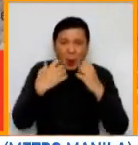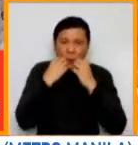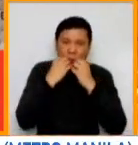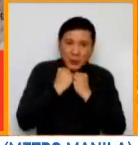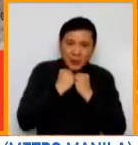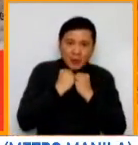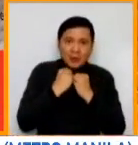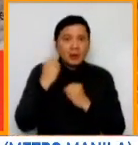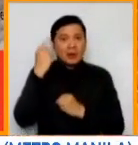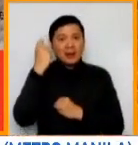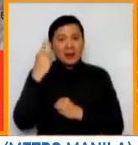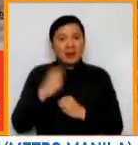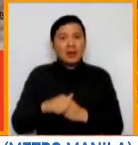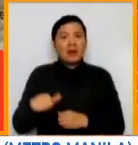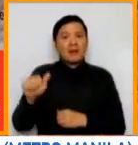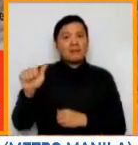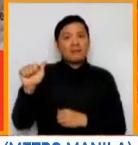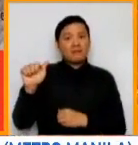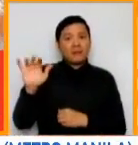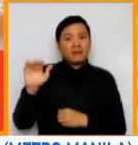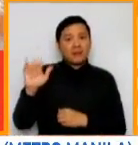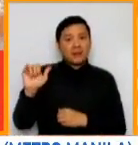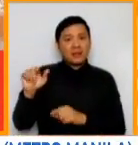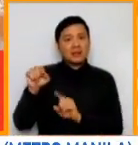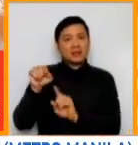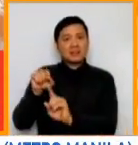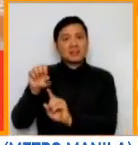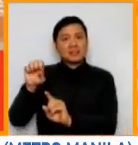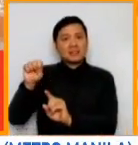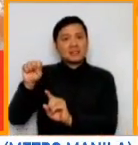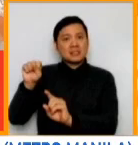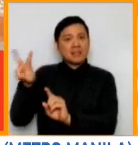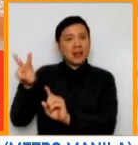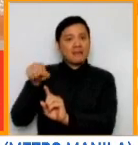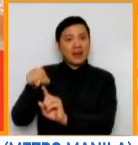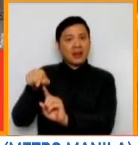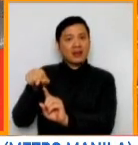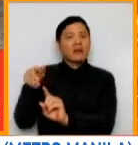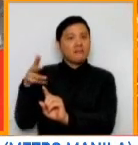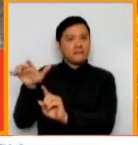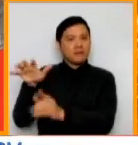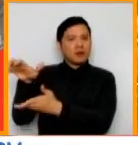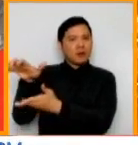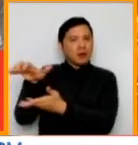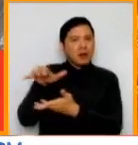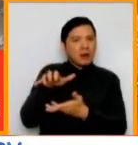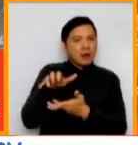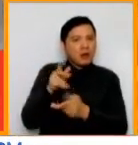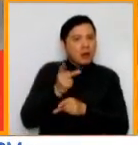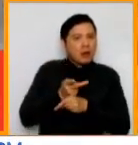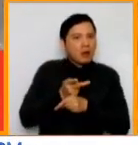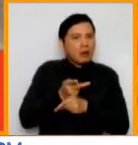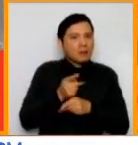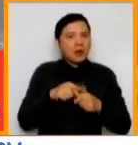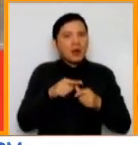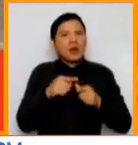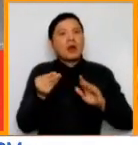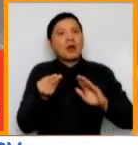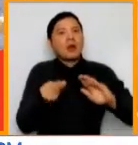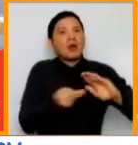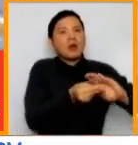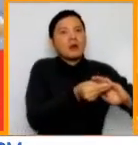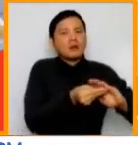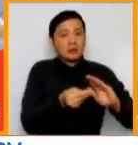vaccine ang inilabas at tinanggap umano ng isang opisyal ng Provincial Health Office, agad nagkasa ng investigasyon ang provincial